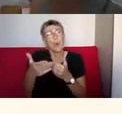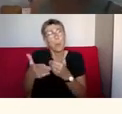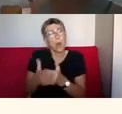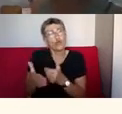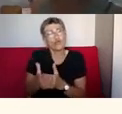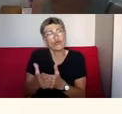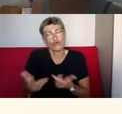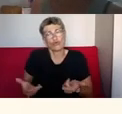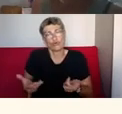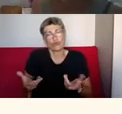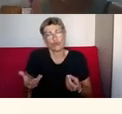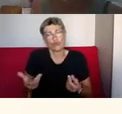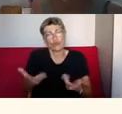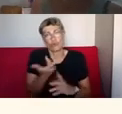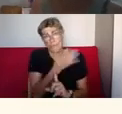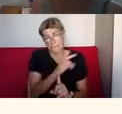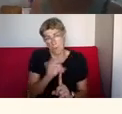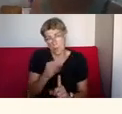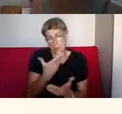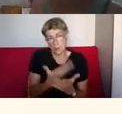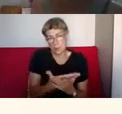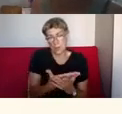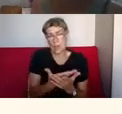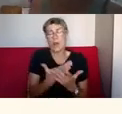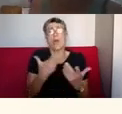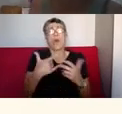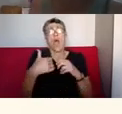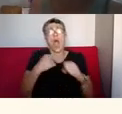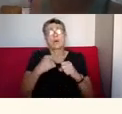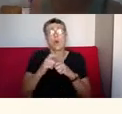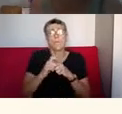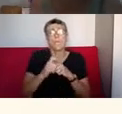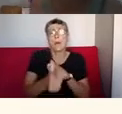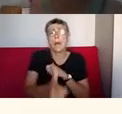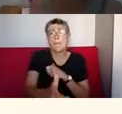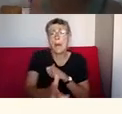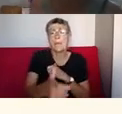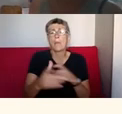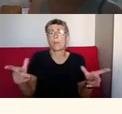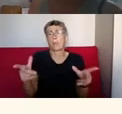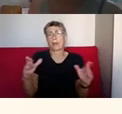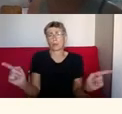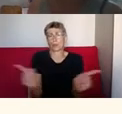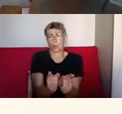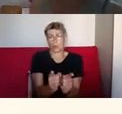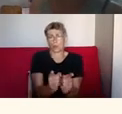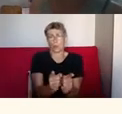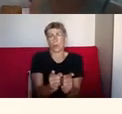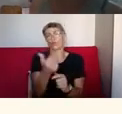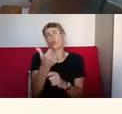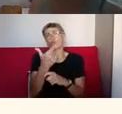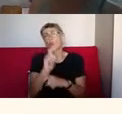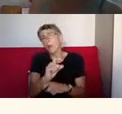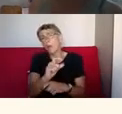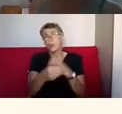existe en France, avec plutôt une succession d'actions qui avaient lieu sur une période courte, d'une semaine, voire quelques